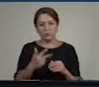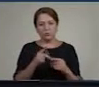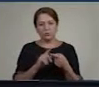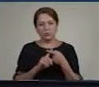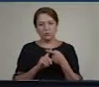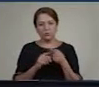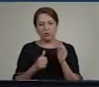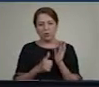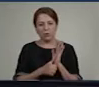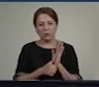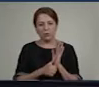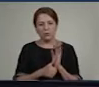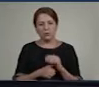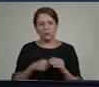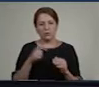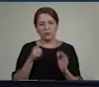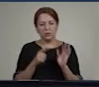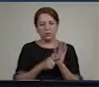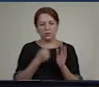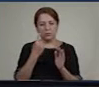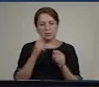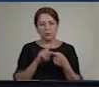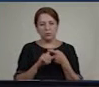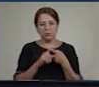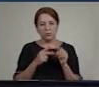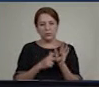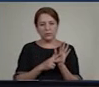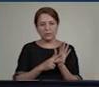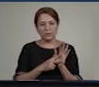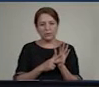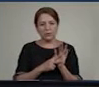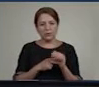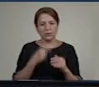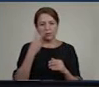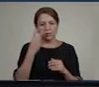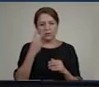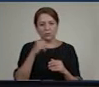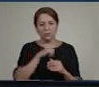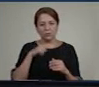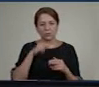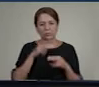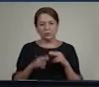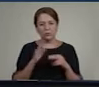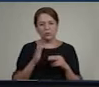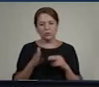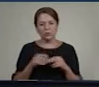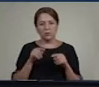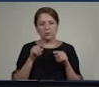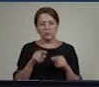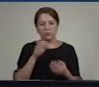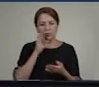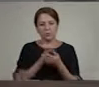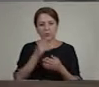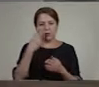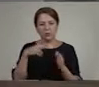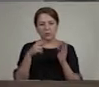qo'shsak 6, 7 ga 1 ni qo'shsak 8, 2 ni o'zi tushadi. Bu yig'indi